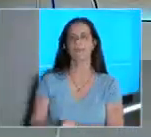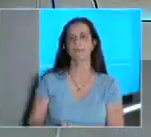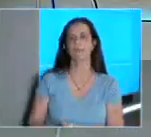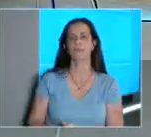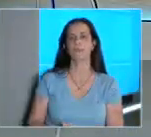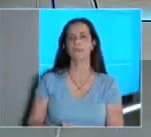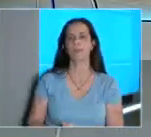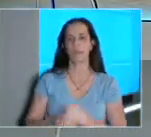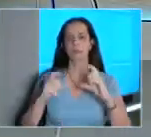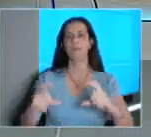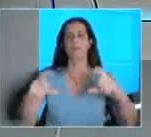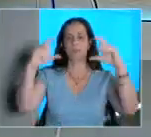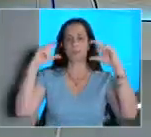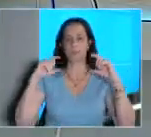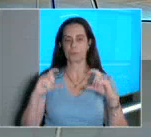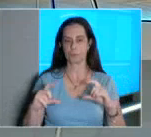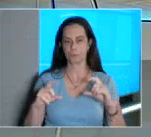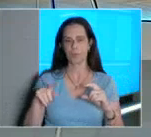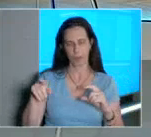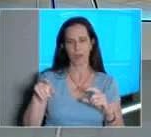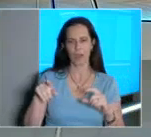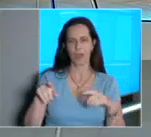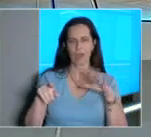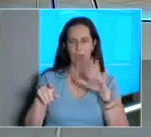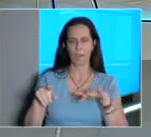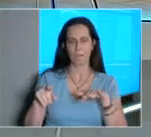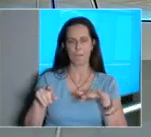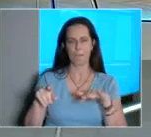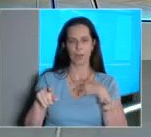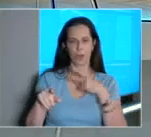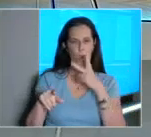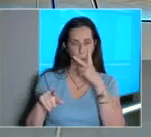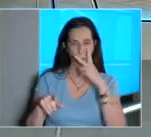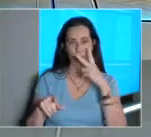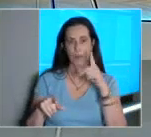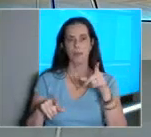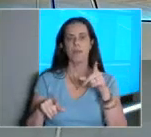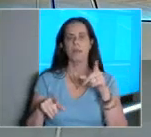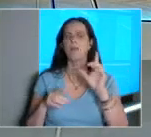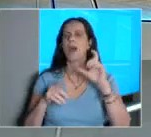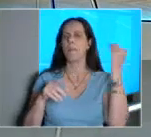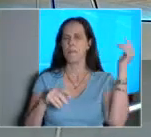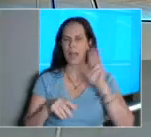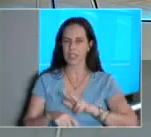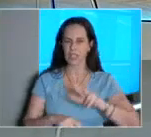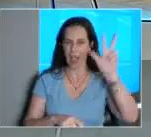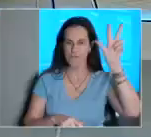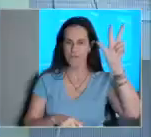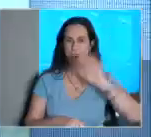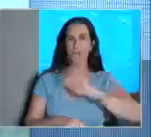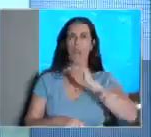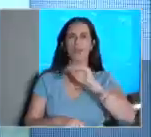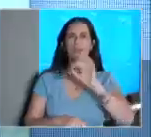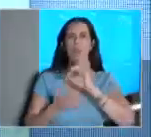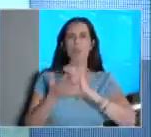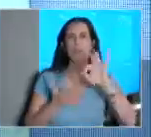טוכפלד. אנחנו נמשיך עם... וגם פה כמובן, גם בישראל היום אנחנו רואים רמת הנשיא עם השלט המאותר